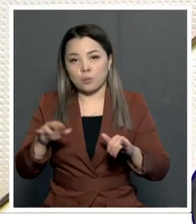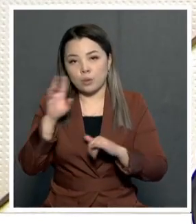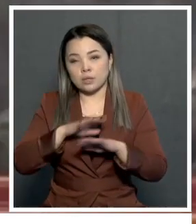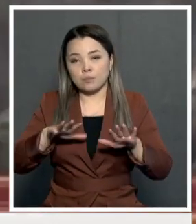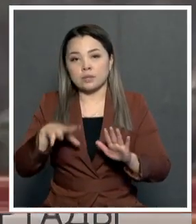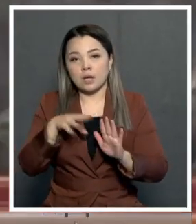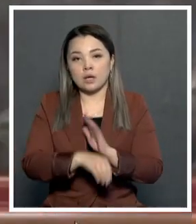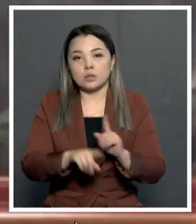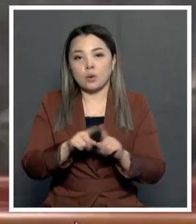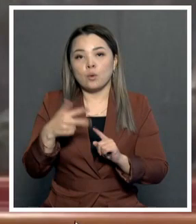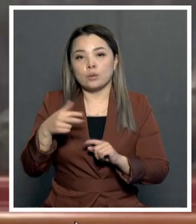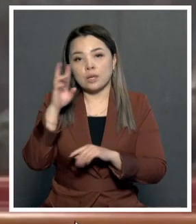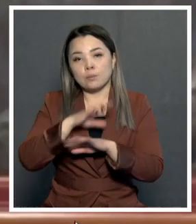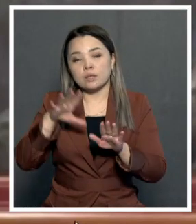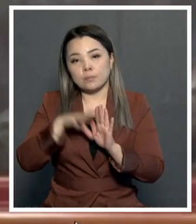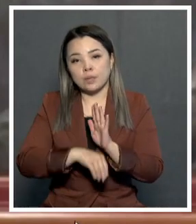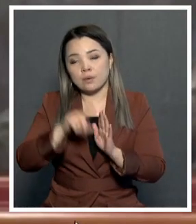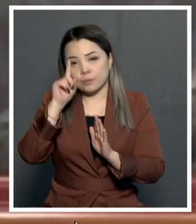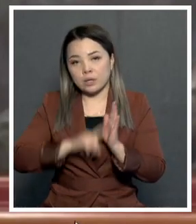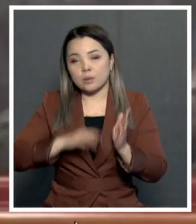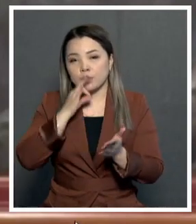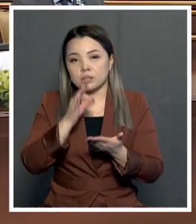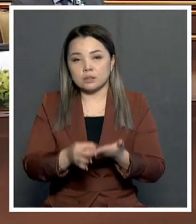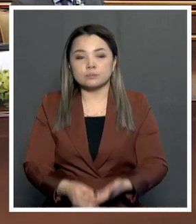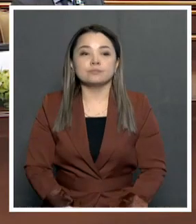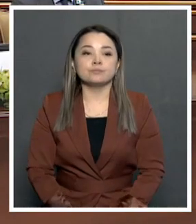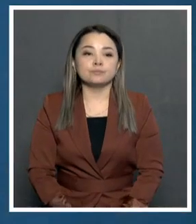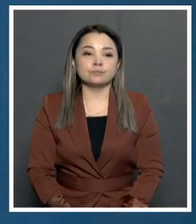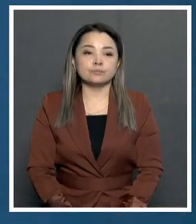мемлекетінің қатарына кіретініне сенім білдірді.